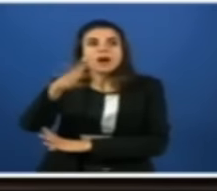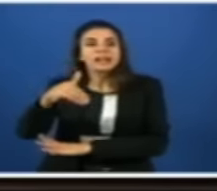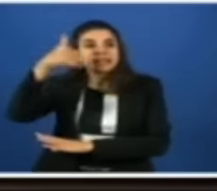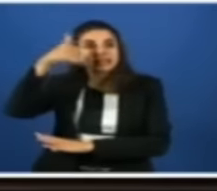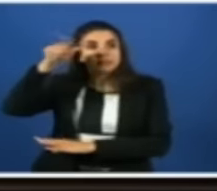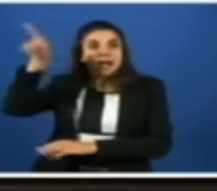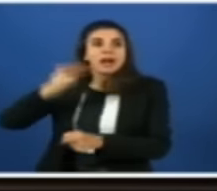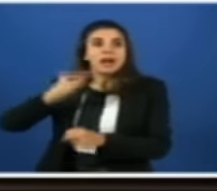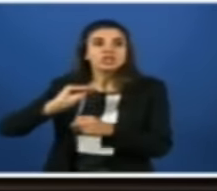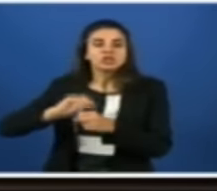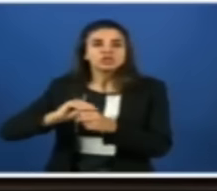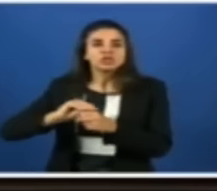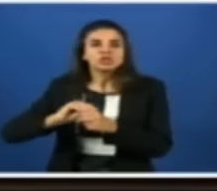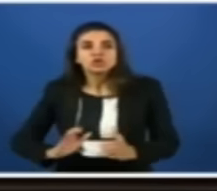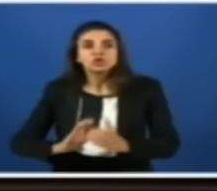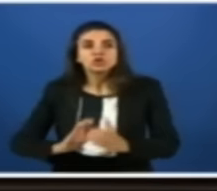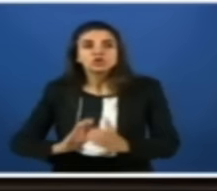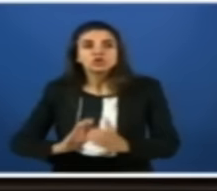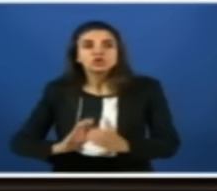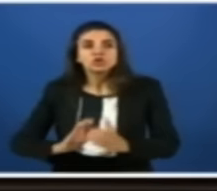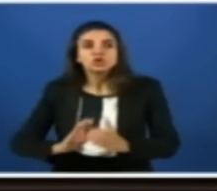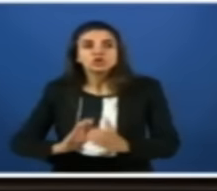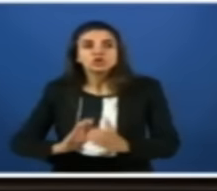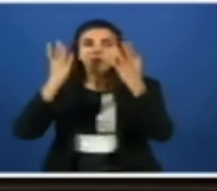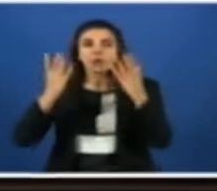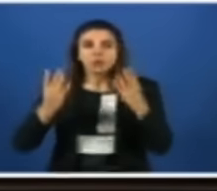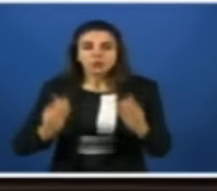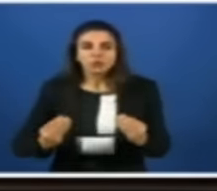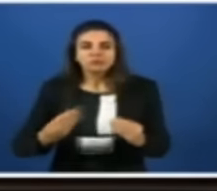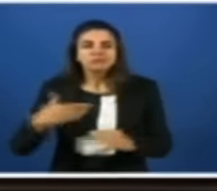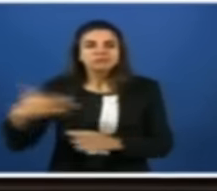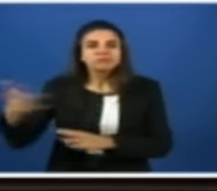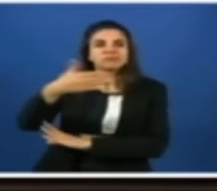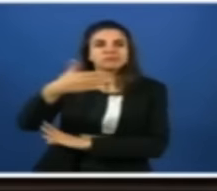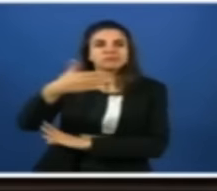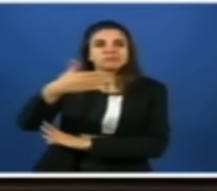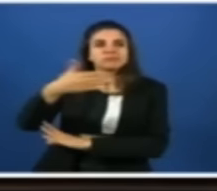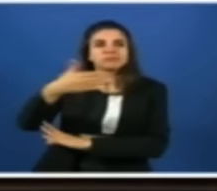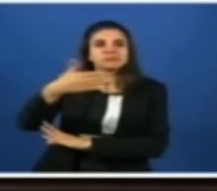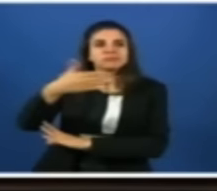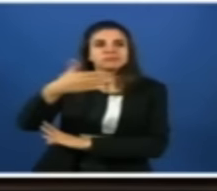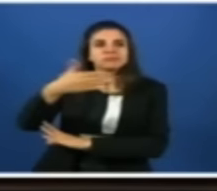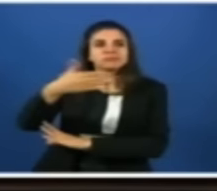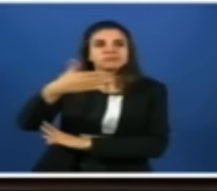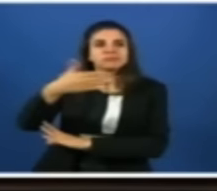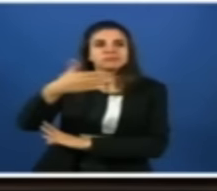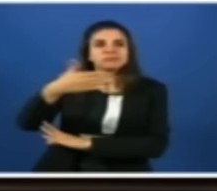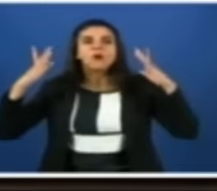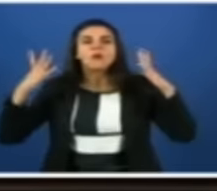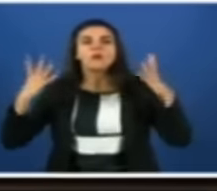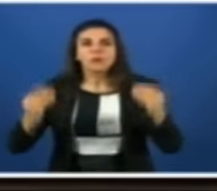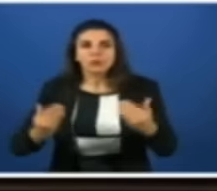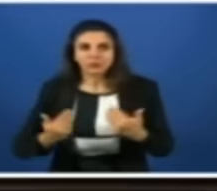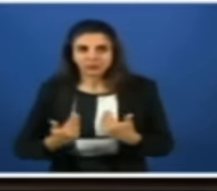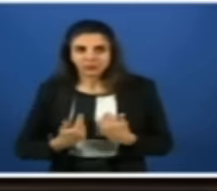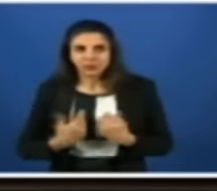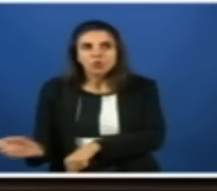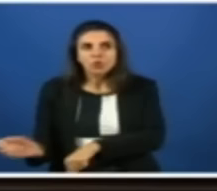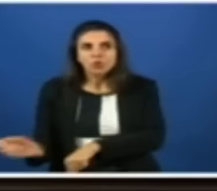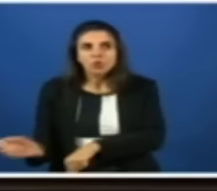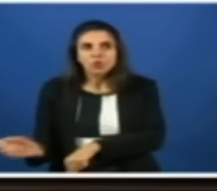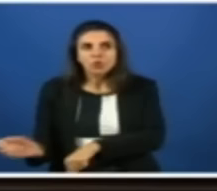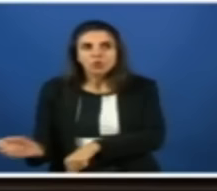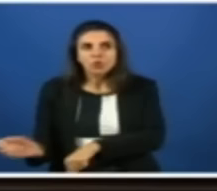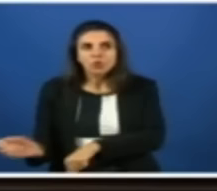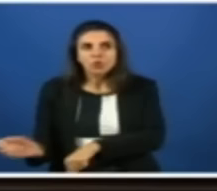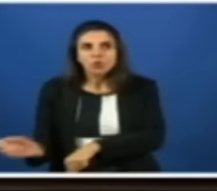İspanya'daki şampiyonayla göklere çıkararak, yükseklere çıkararak bizleri gururlandırdı.